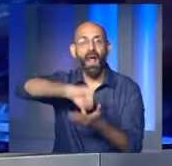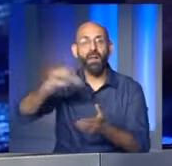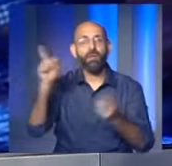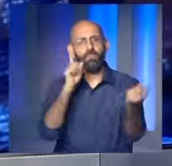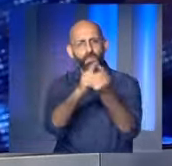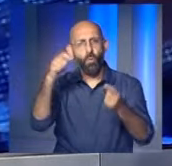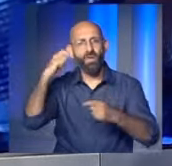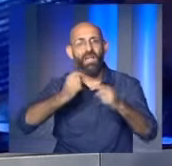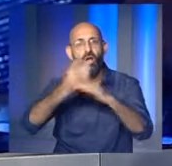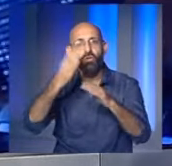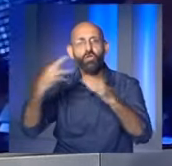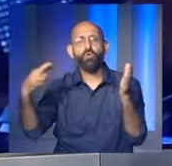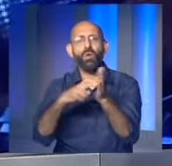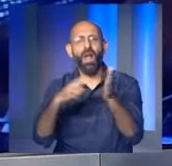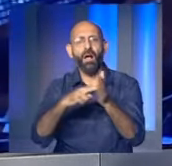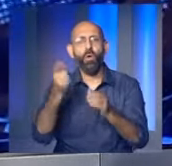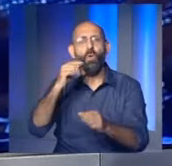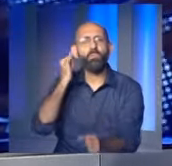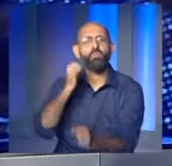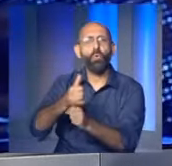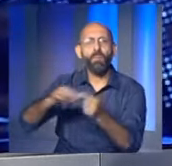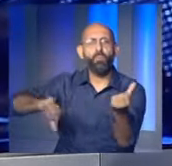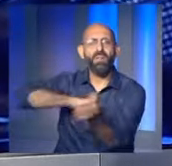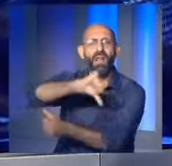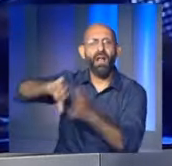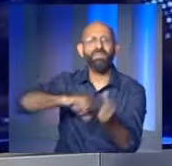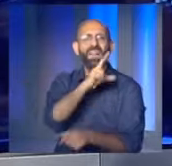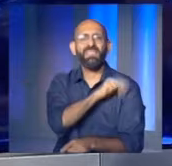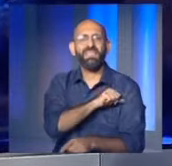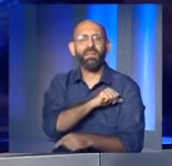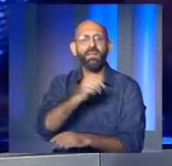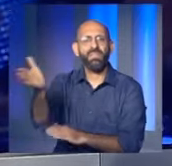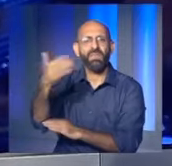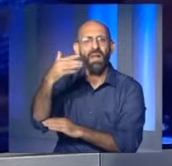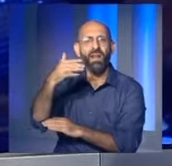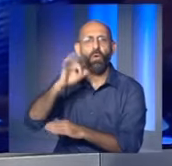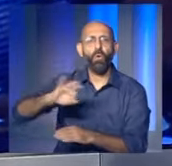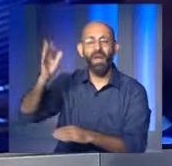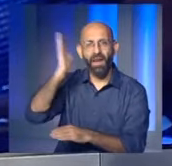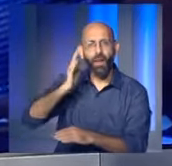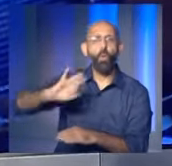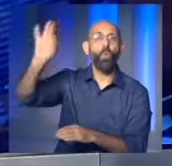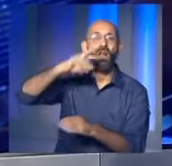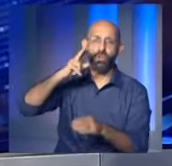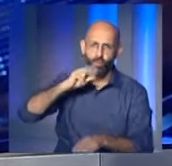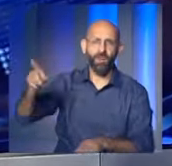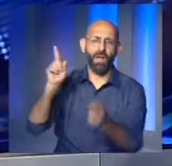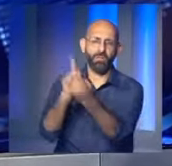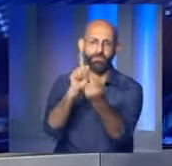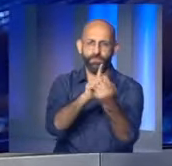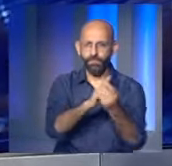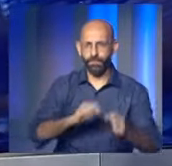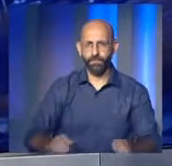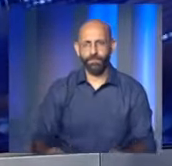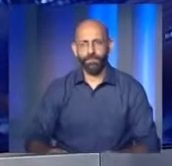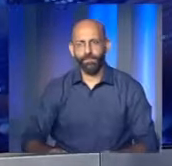الأعداء. وكان باقري التقى وزير الخارجية السوري فيصل المقداد ووفد ممثلي الفصائل الفلسطينية في سفارة إيران